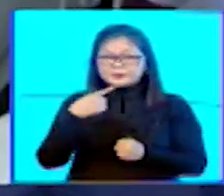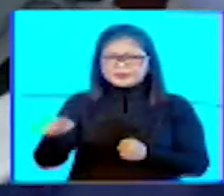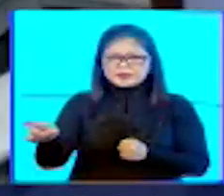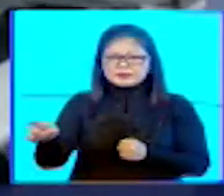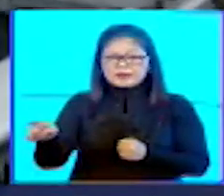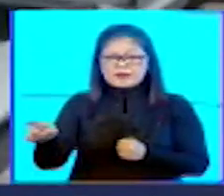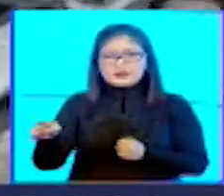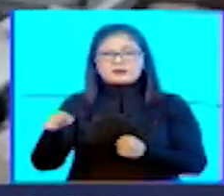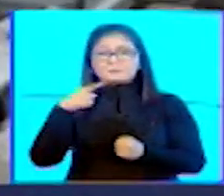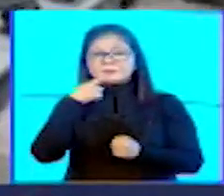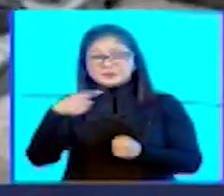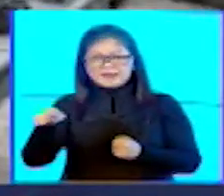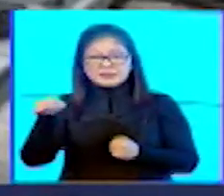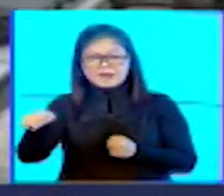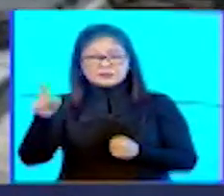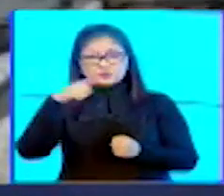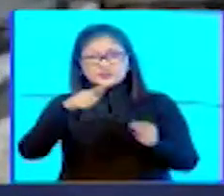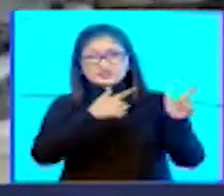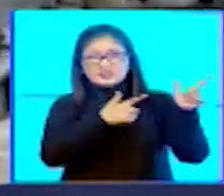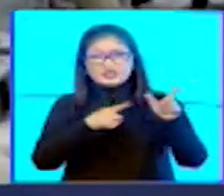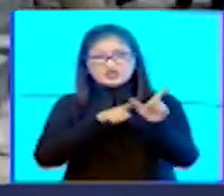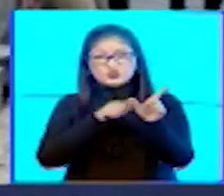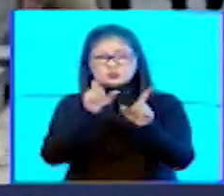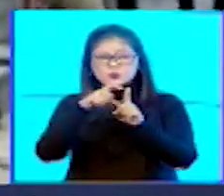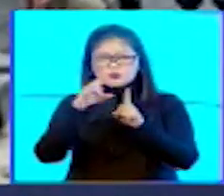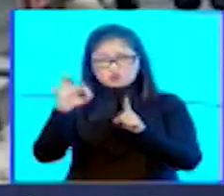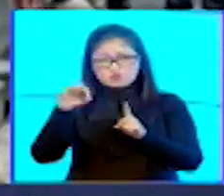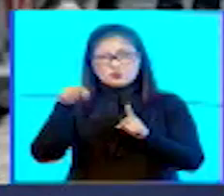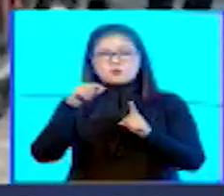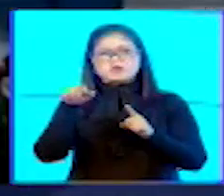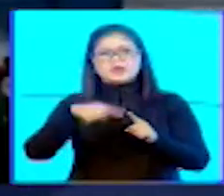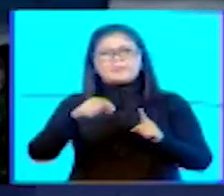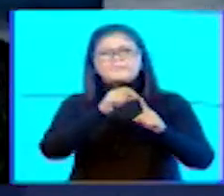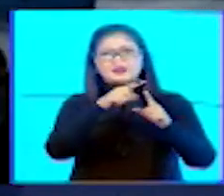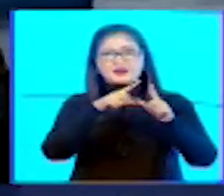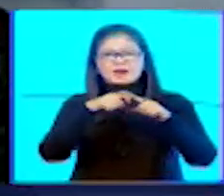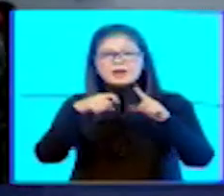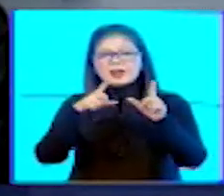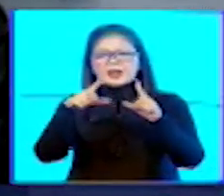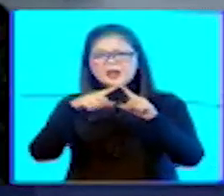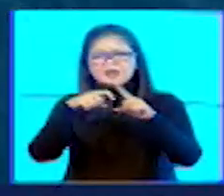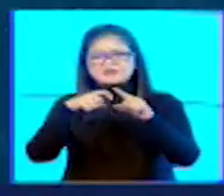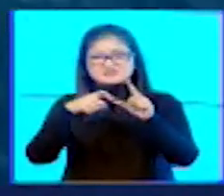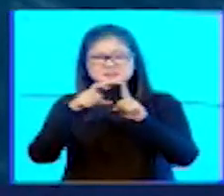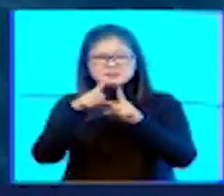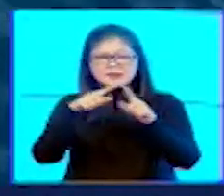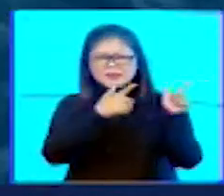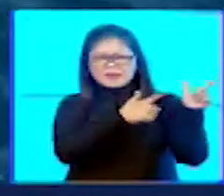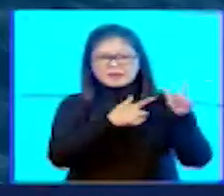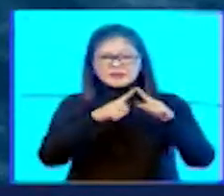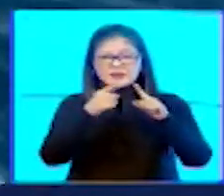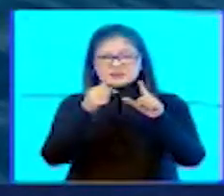Atas perintah kasal, Laksamana TNI Yudo Margono, Pangkor Armada 1 Laksda TNI Arsyad